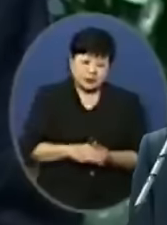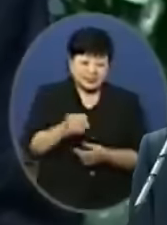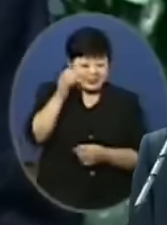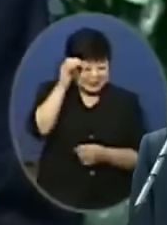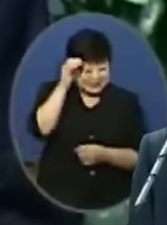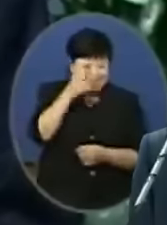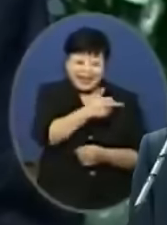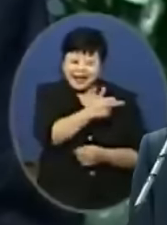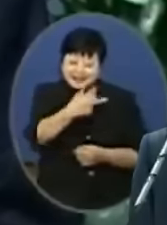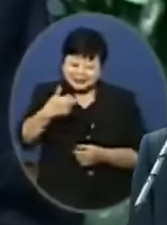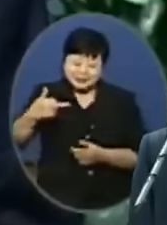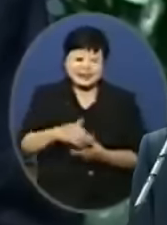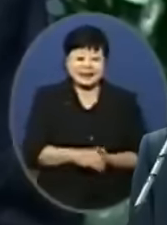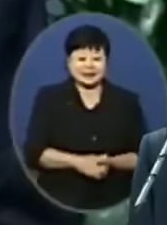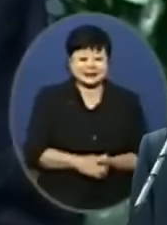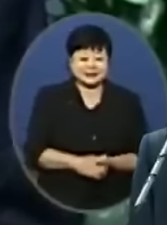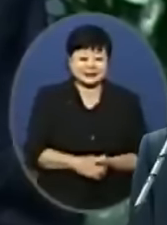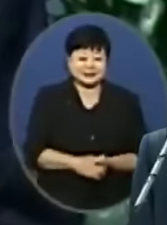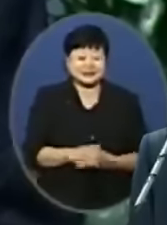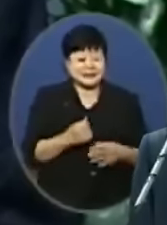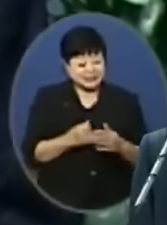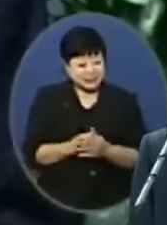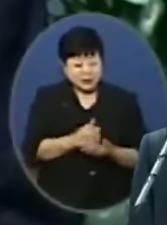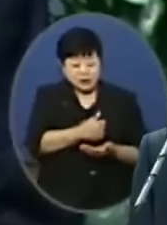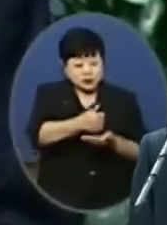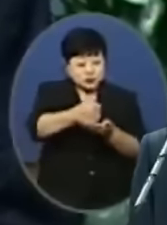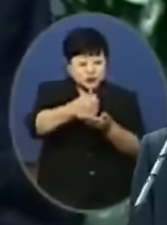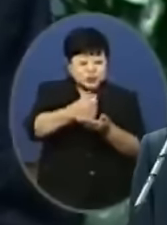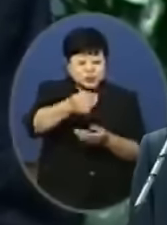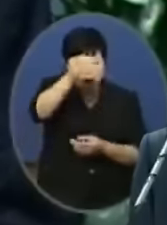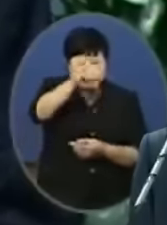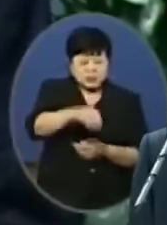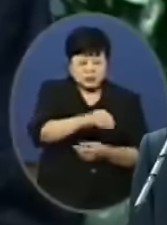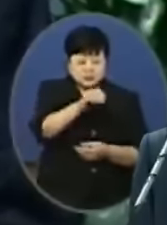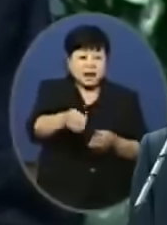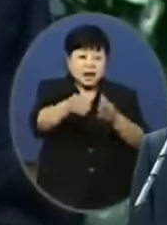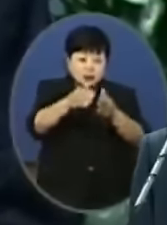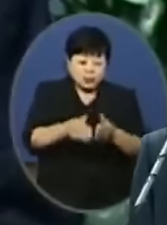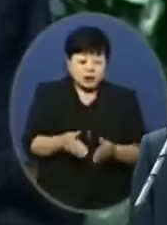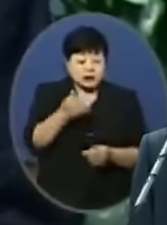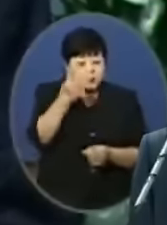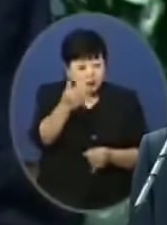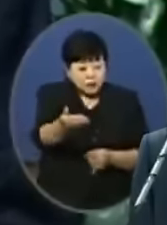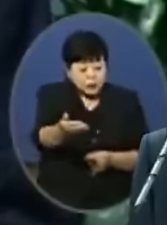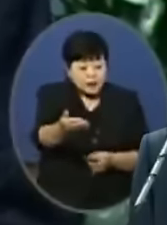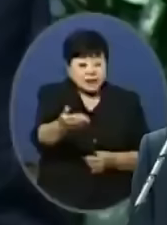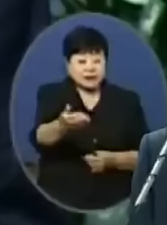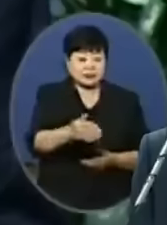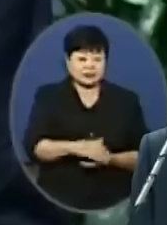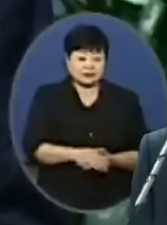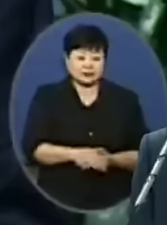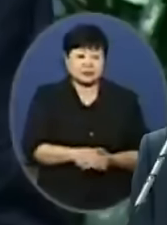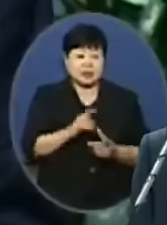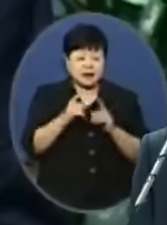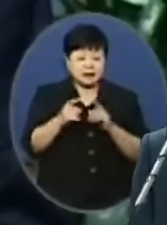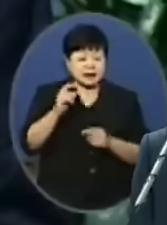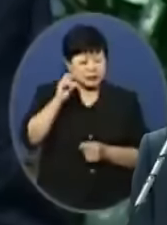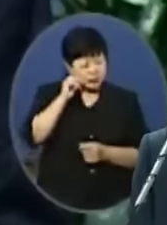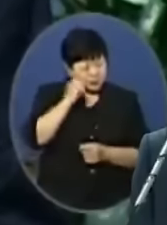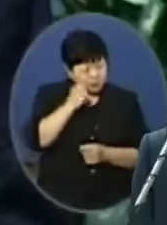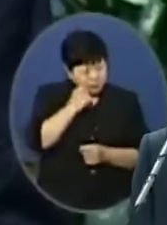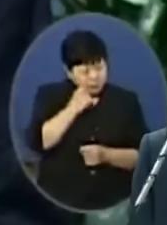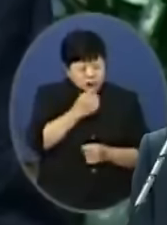기대가 큰 것입니다. 그러므로 주님은 십자가를 통해서 여러분에게 말로 다 할 수